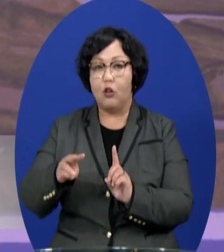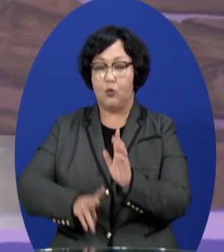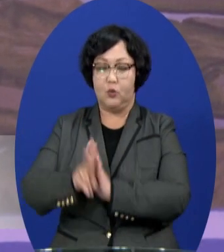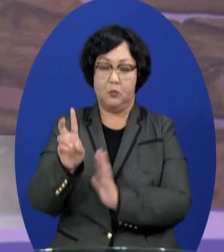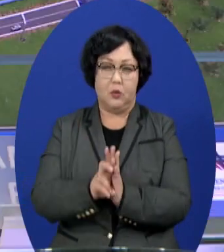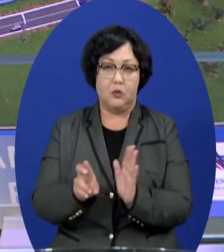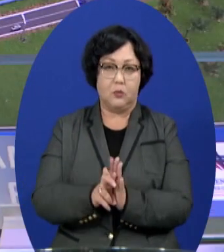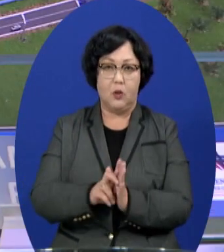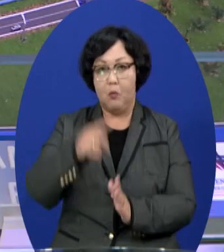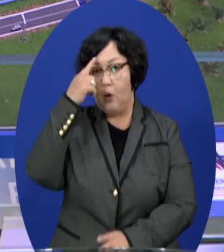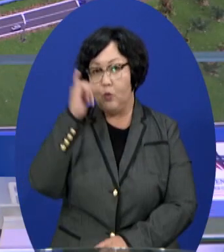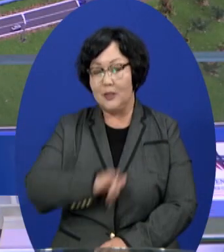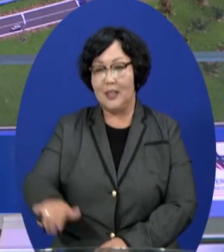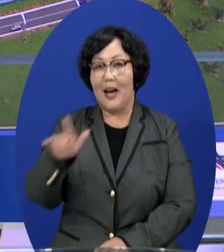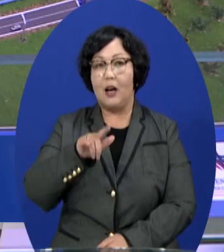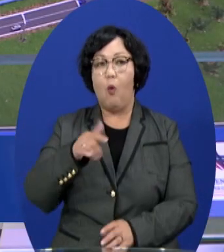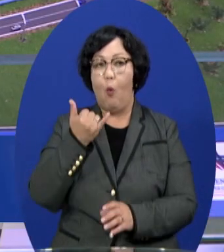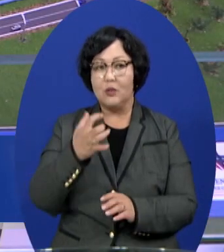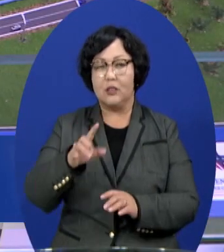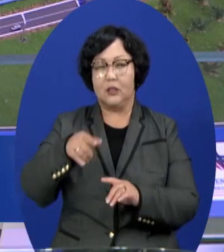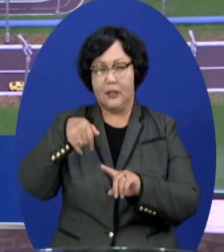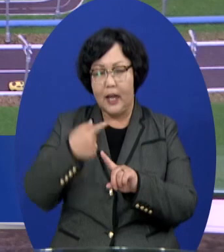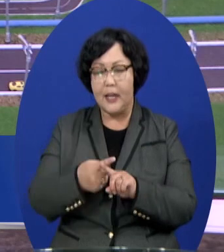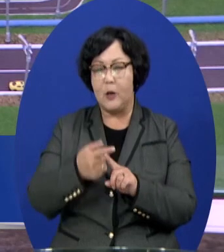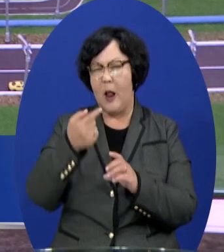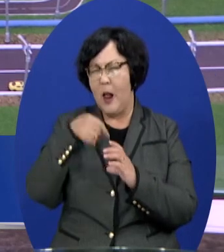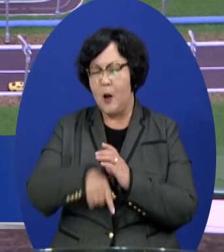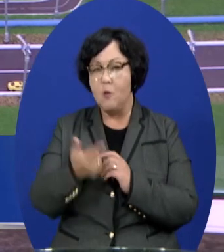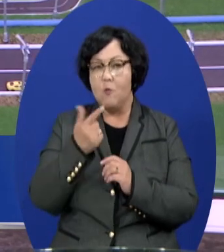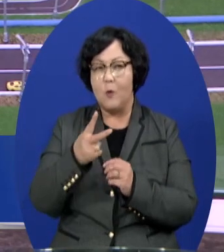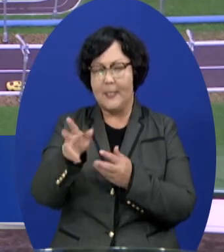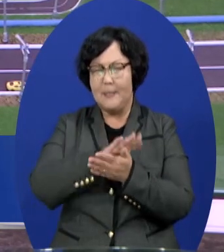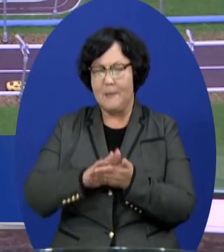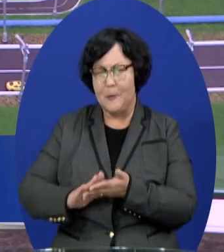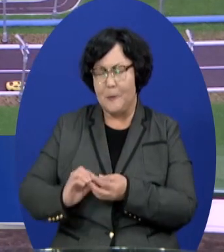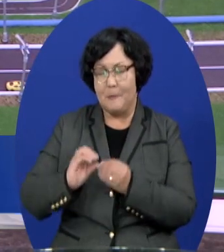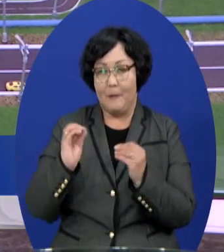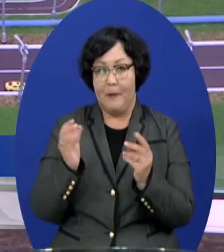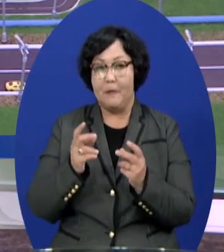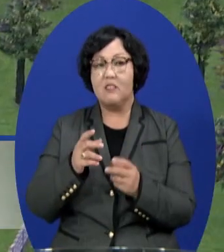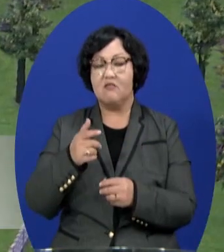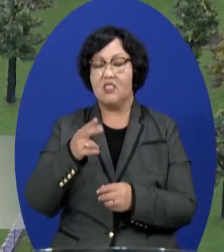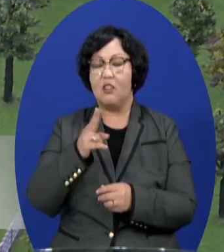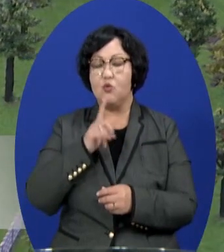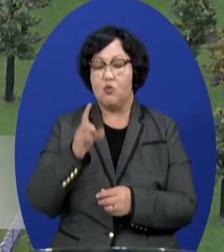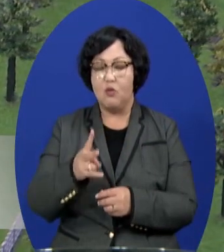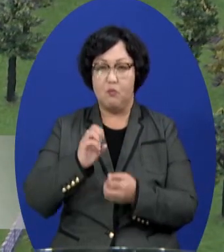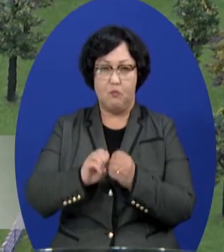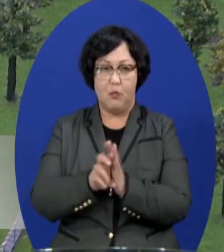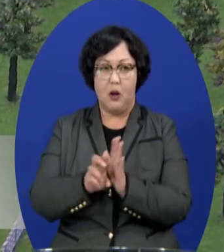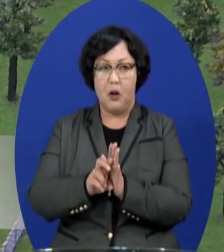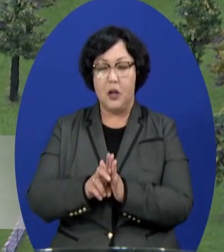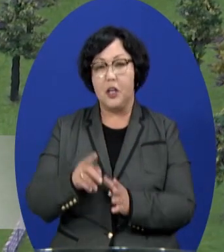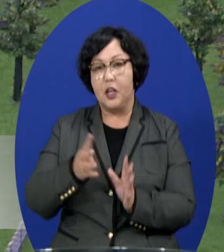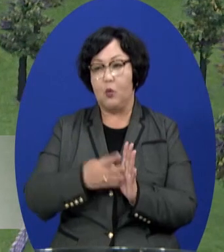Манаус анхудаага ус гүн цэвэршүүлэх үйлдвэртэй болох гэж байна. Энэ үйлдвэрийг барихад мянганы сорилтын сангаас 93 сая долларын